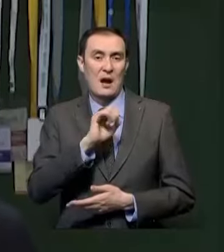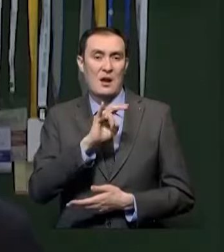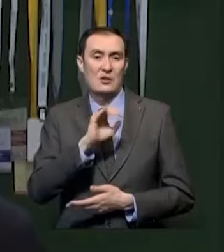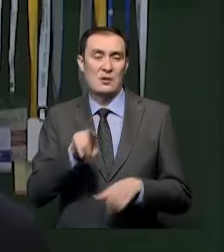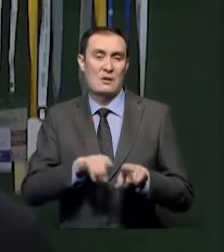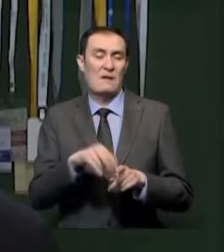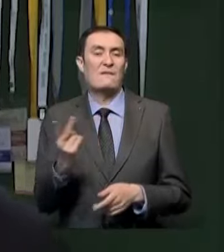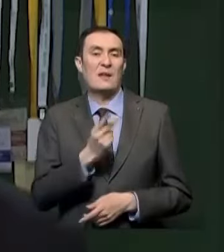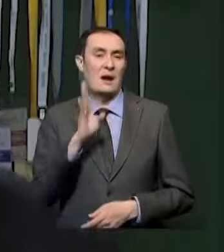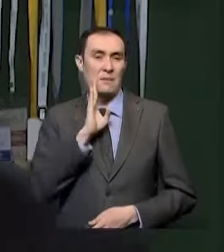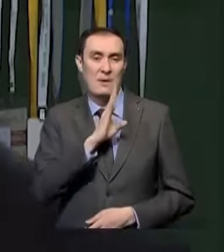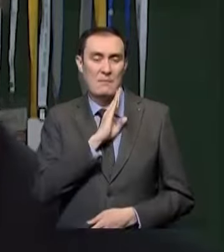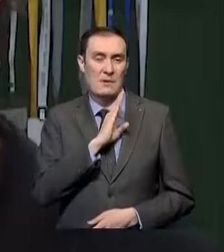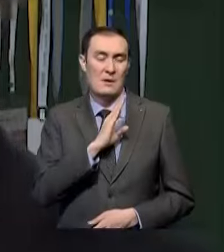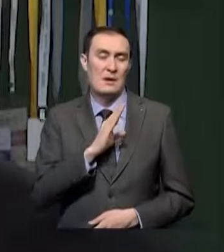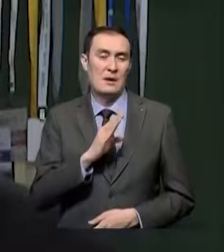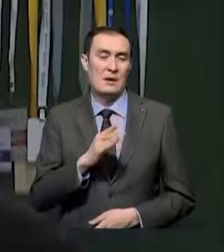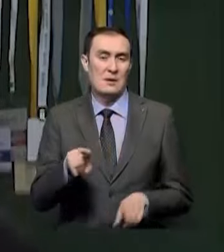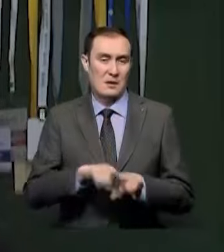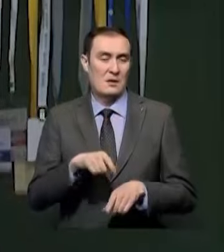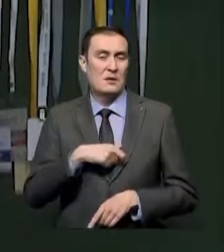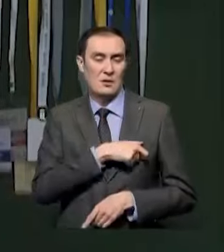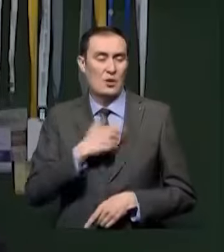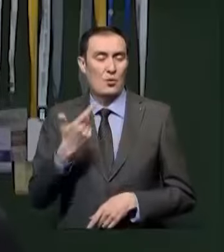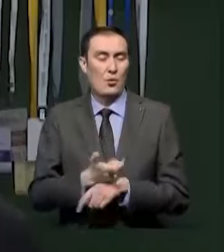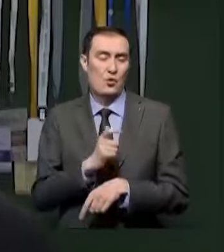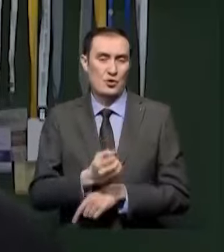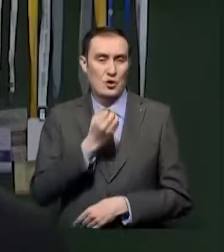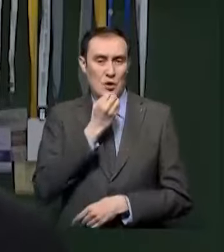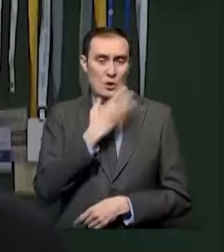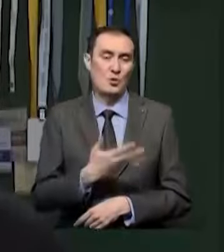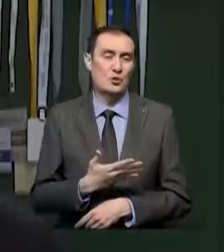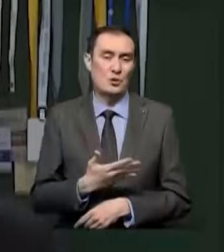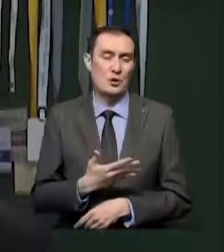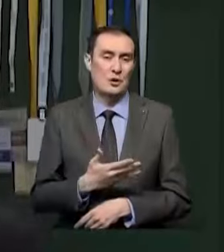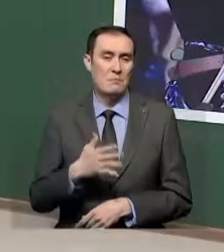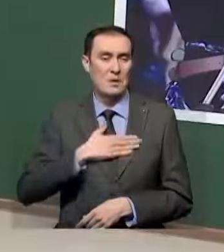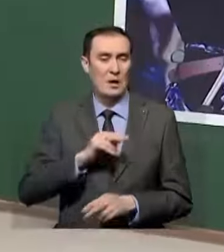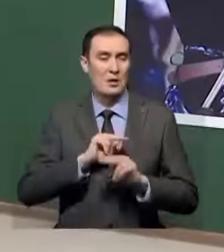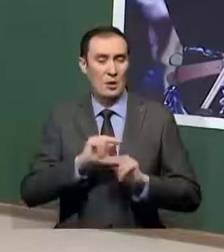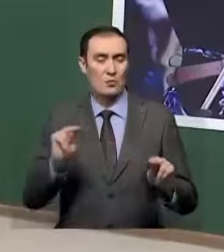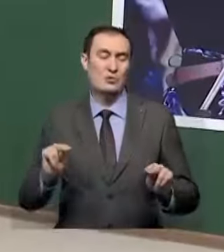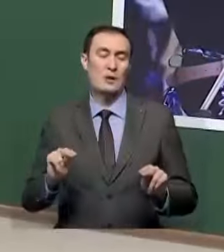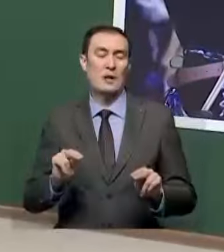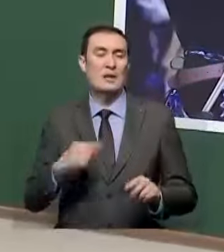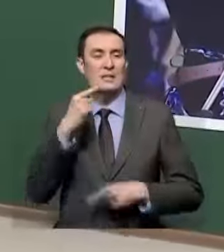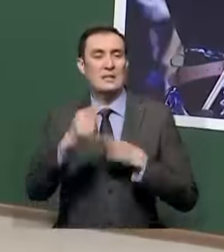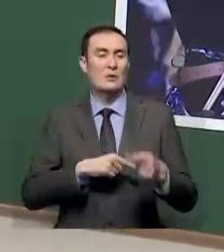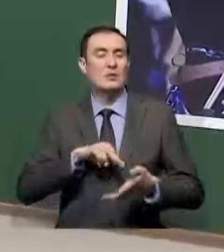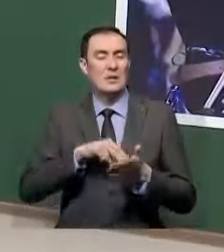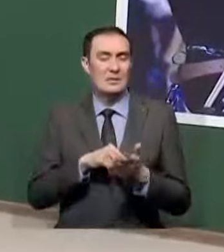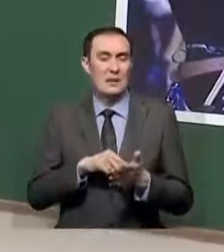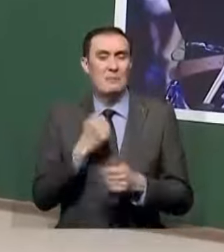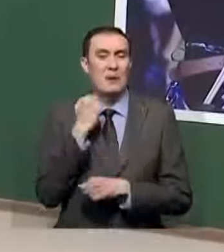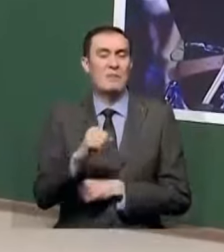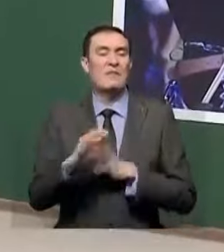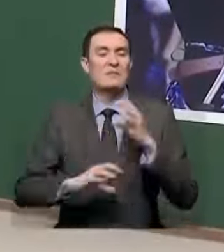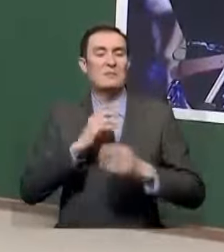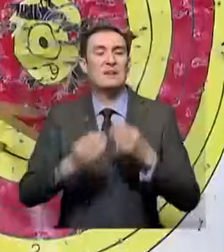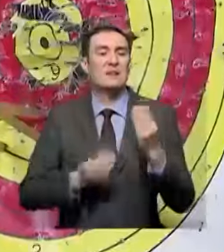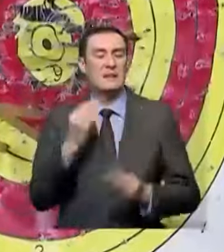мама. Да, как тренер она очень хороший. Всему меня научит. Следующая цель спортсменки – победа во